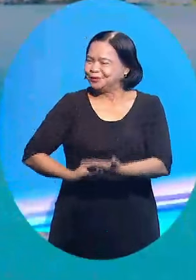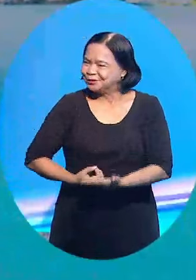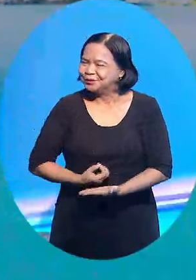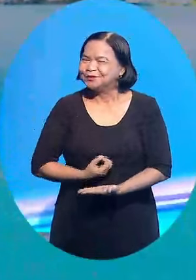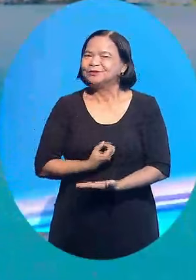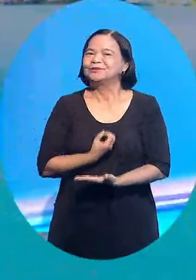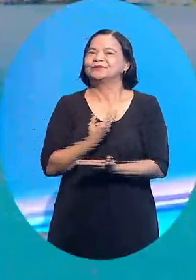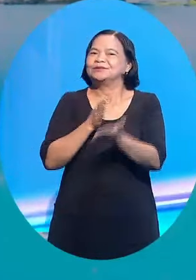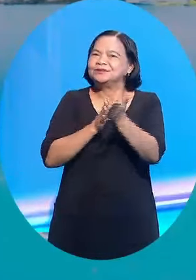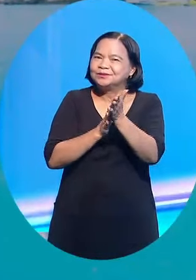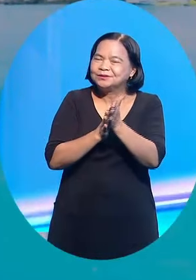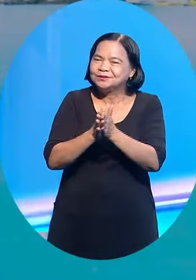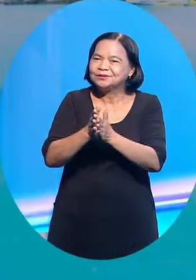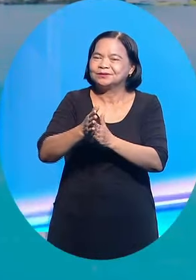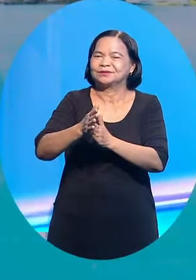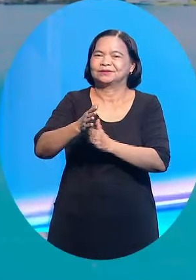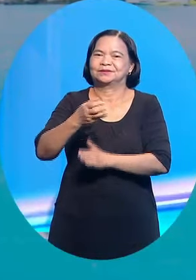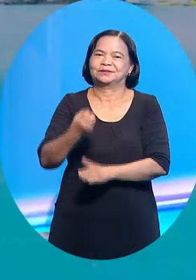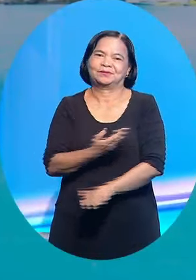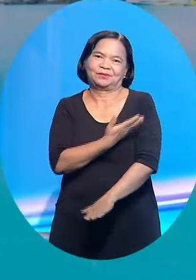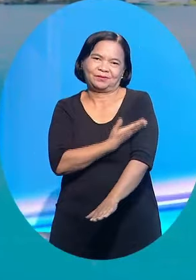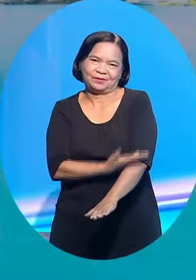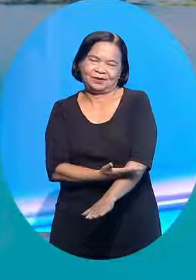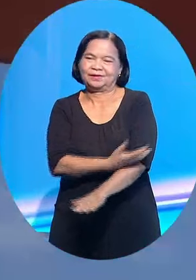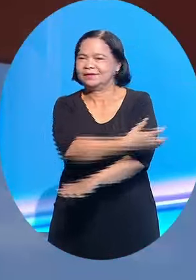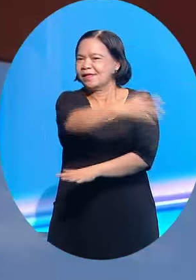cảm hứng theo đuổi lối sống lành mạnh đến với cả cộng đồng.